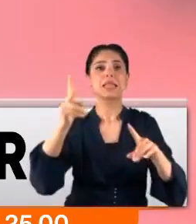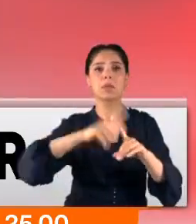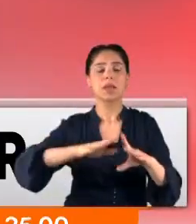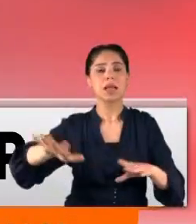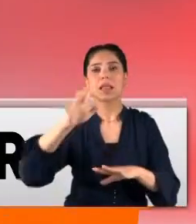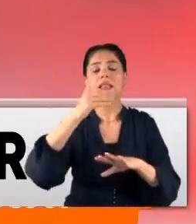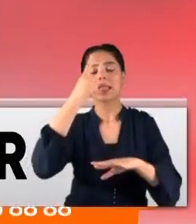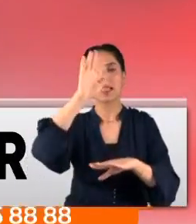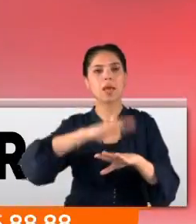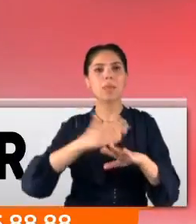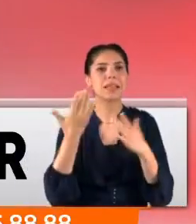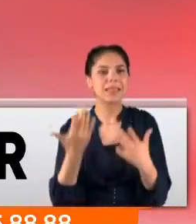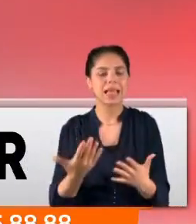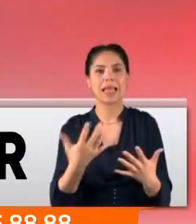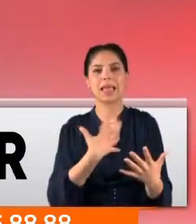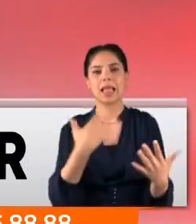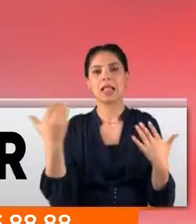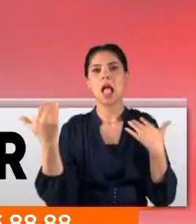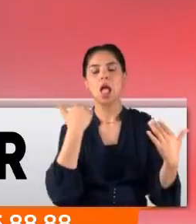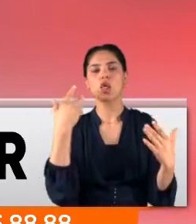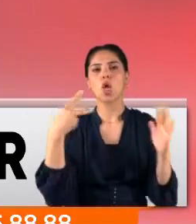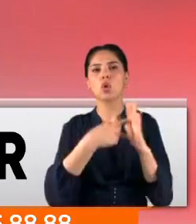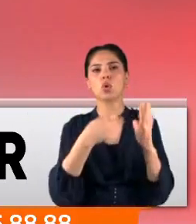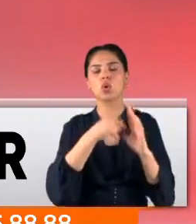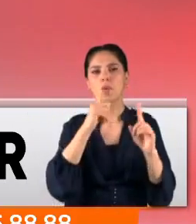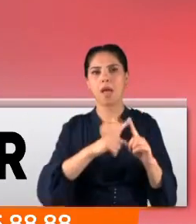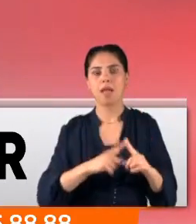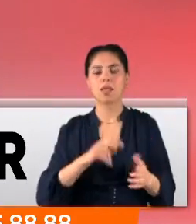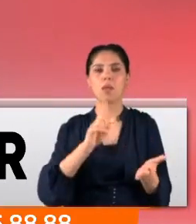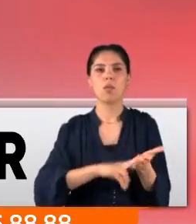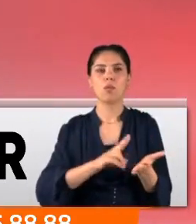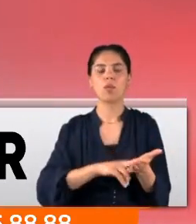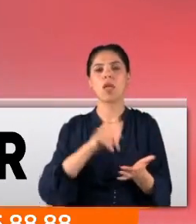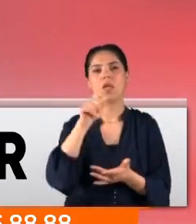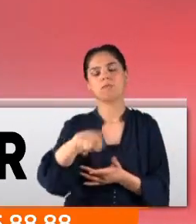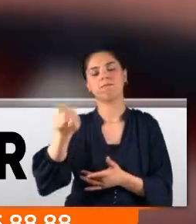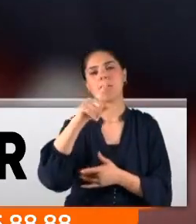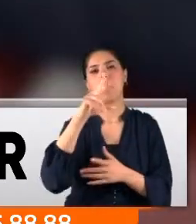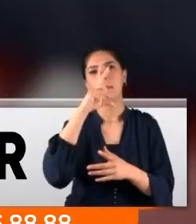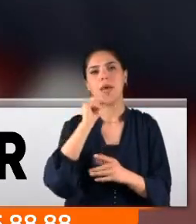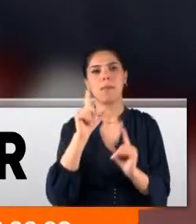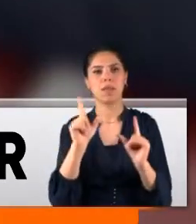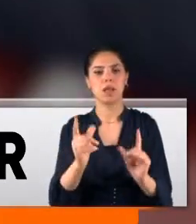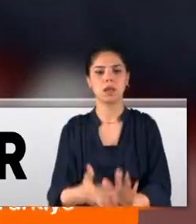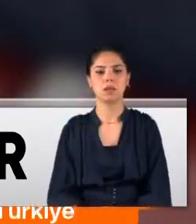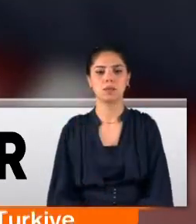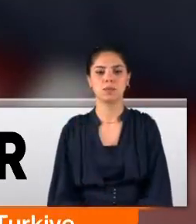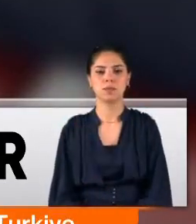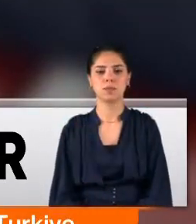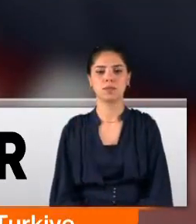yapmaları gereken kendilerine adresleri atılan YouTube hesaplarına abone olup linklerdeki videosunu beğenmekti. Videoları şöyle tek